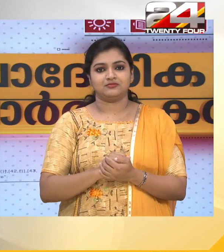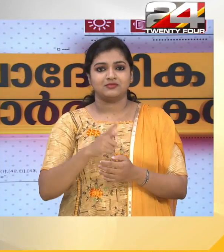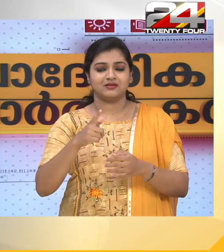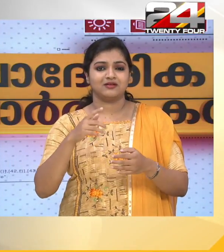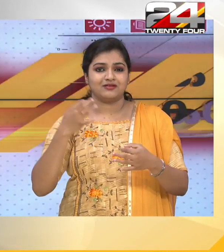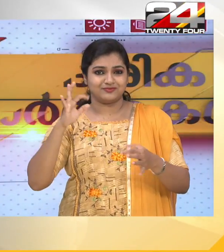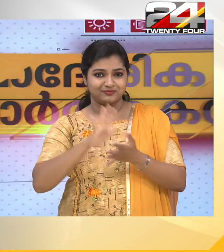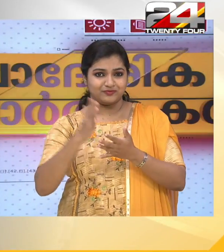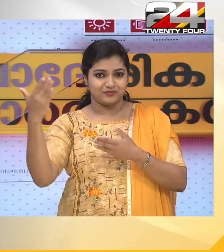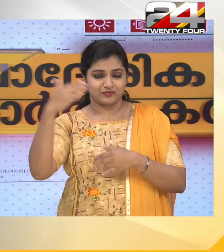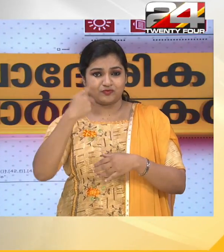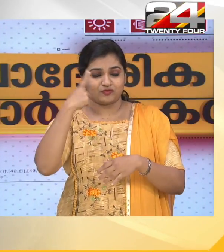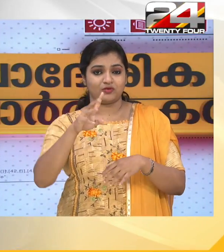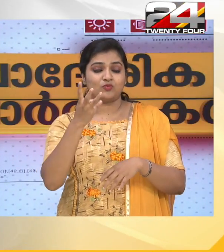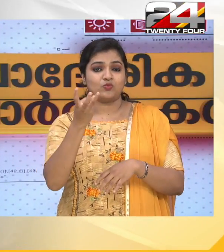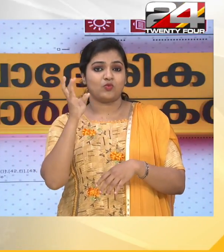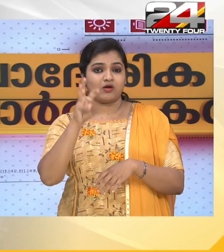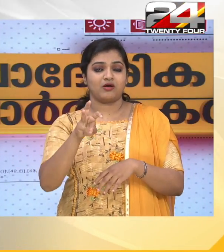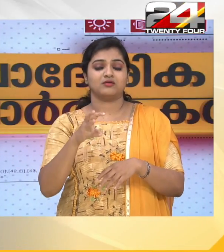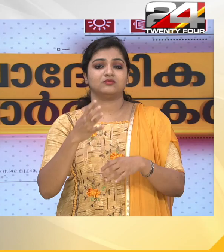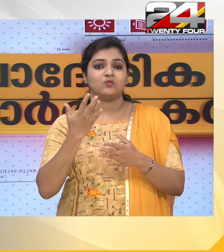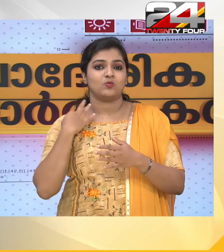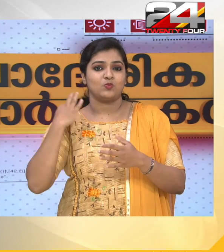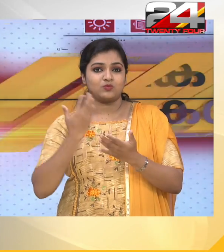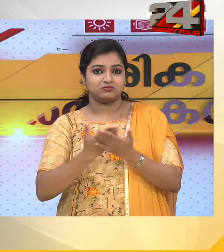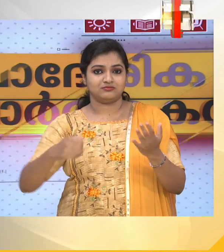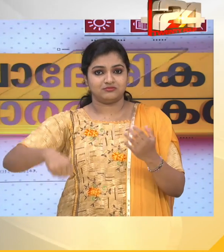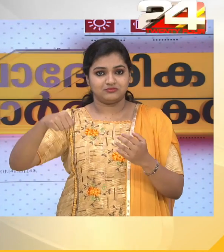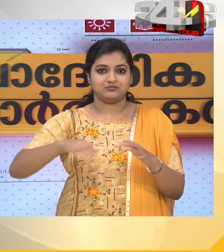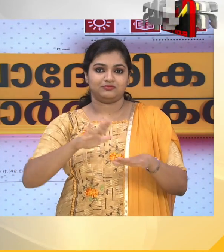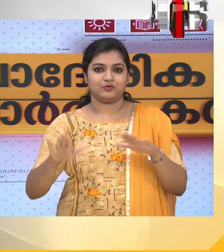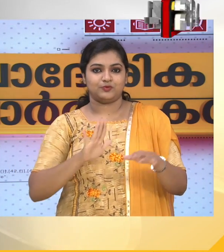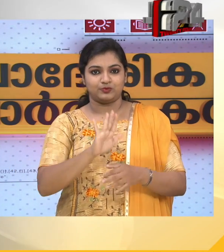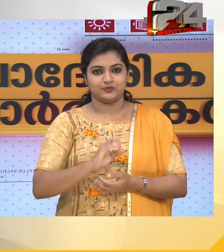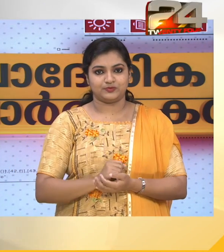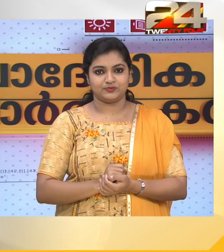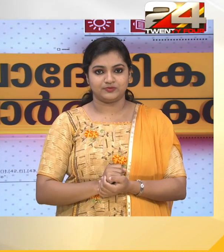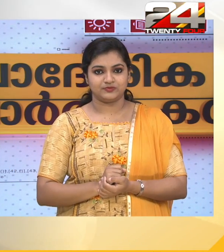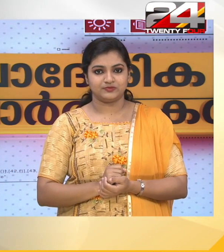നൽകാൻ 3000 തുണിസഞ്ചികളാണ് കാഞ്ഞങ്ങാട് ബ്ലോക്ക് പഞ്ചായത്ത് തയ്യാറാക്കുന്നത്.